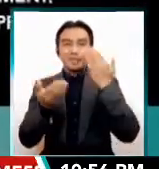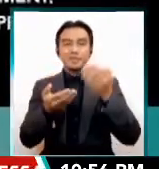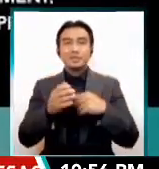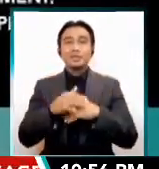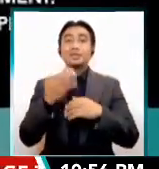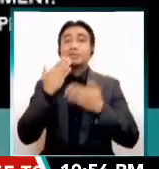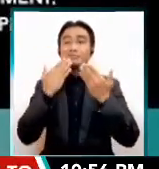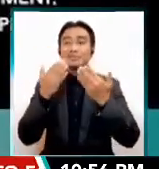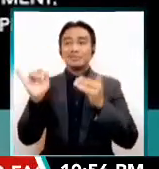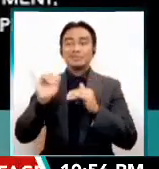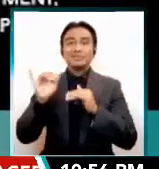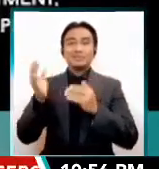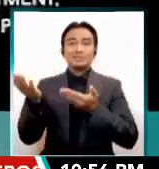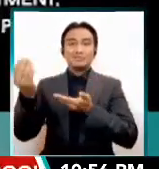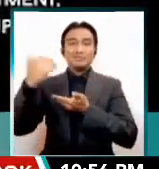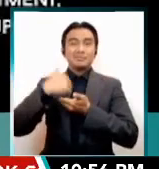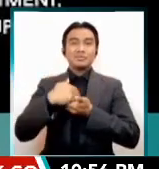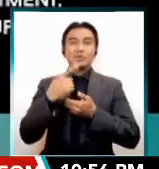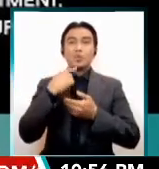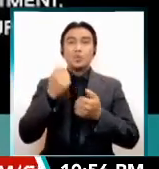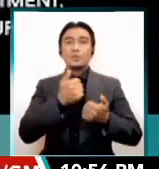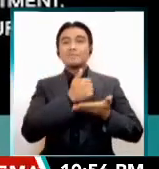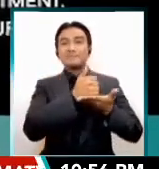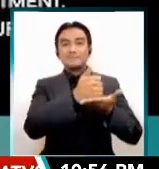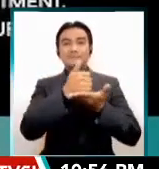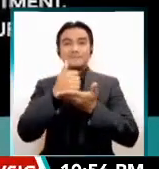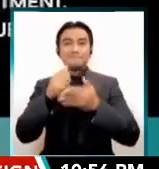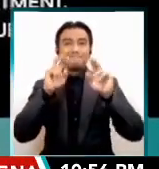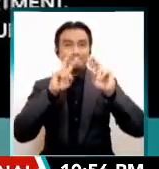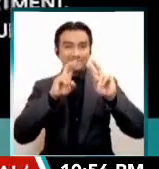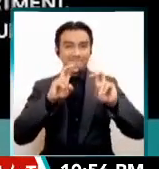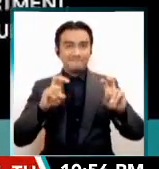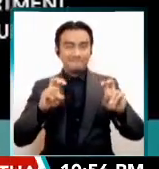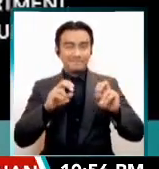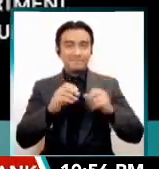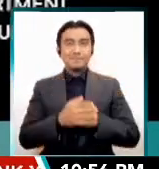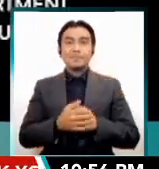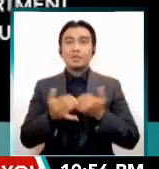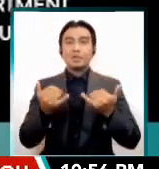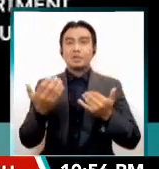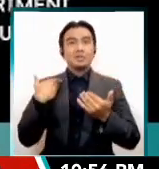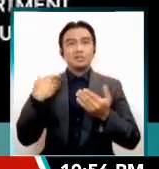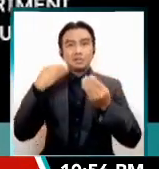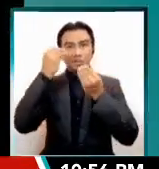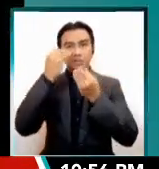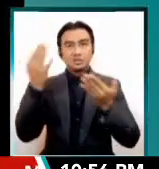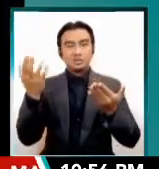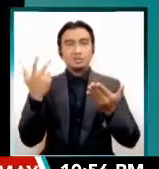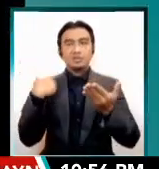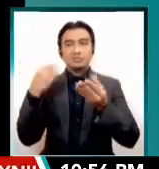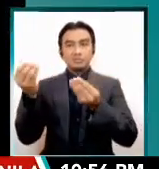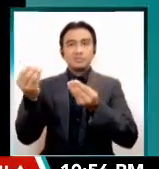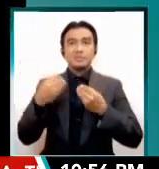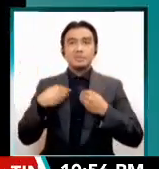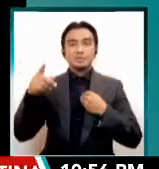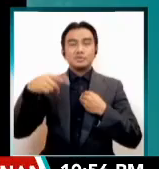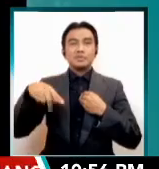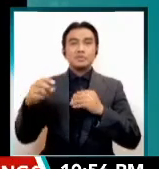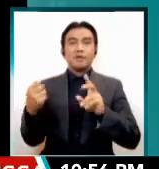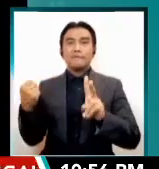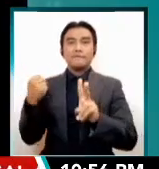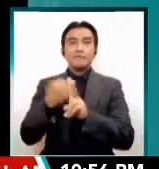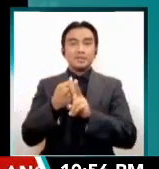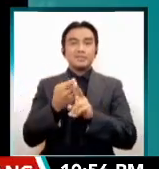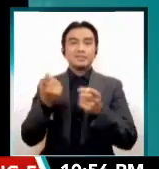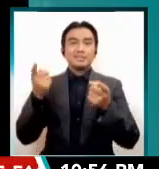nangakong makikipagtulungan sa investigasyon. Wala pa silang pahayag sa reklamong inihain ng ilang biktima ng stampede. Bagamat